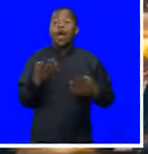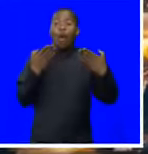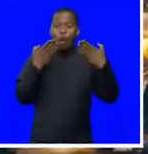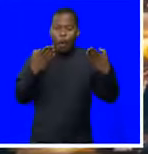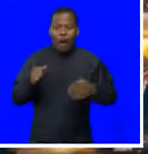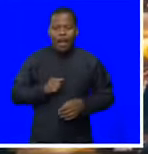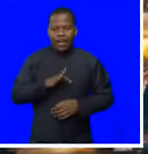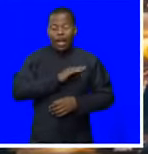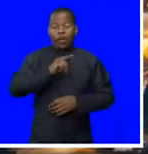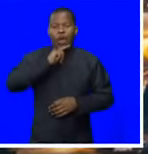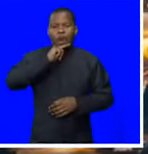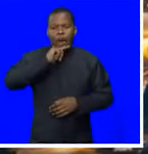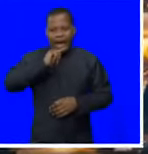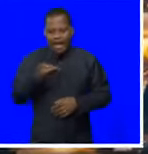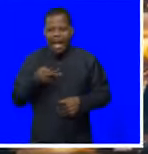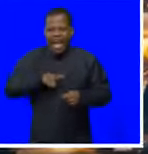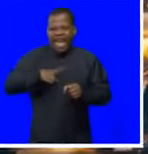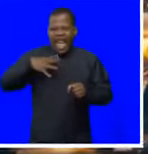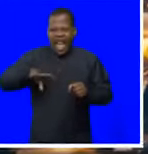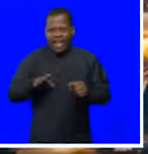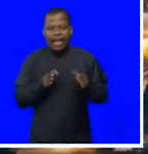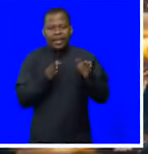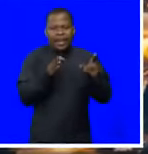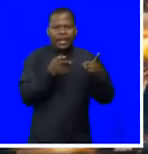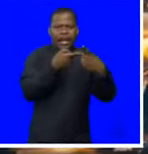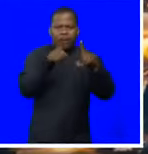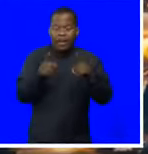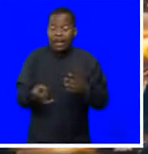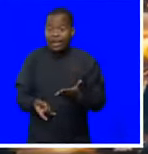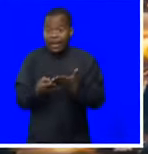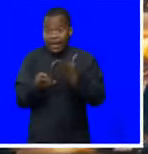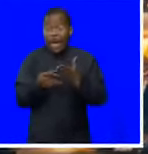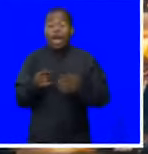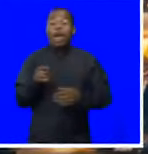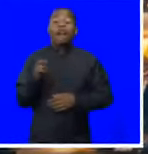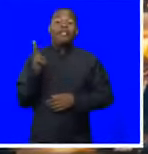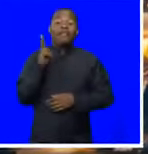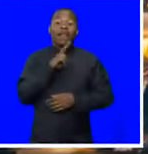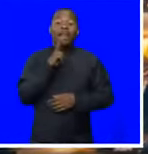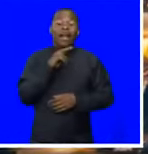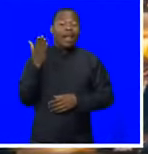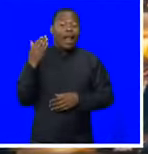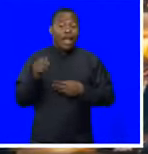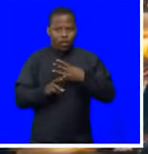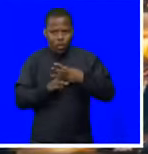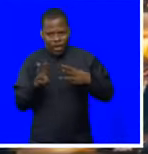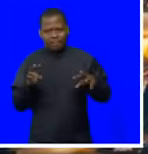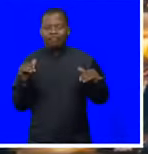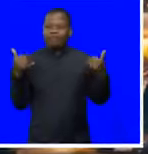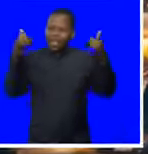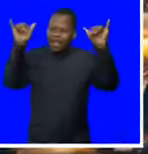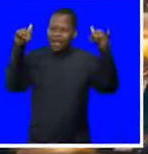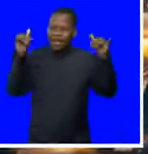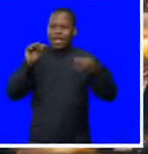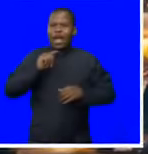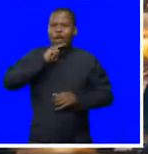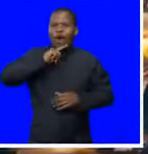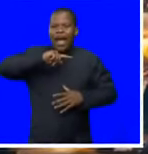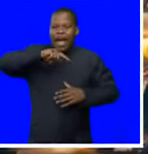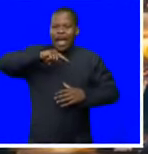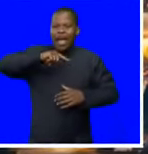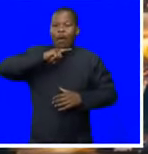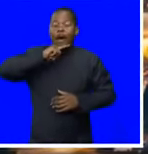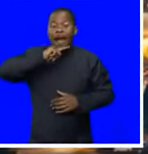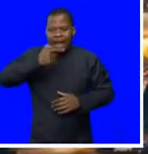kesandla iqinisekiseni ukuthi umsebenzi welusuku lalomnyango ebelikadzela ngalesihlanu evikini leliphelile uhambe kahle. Dlamini ke uthi